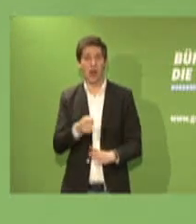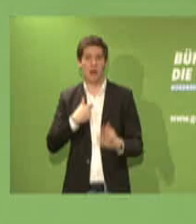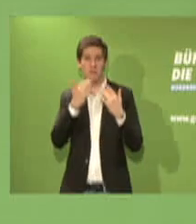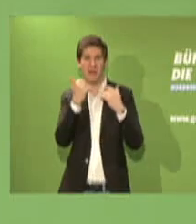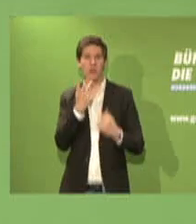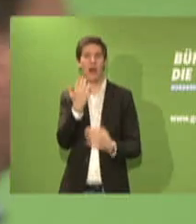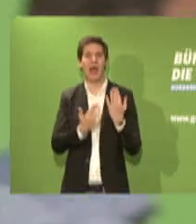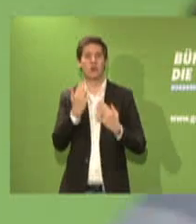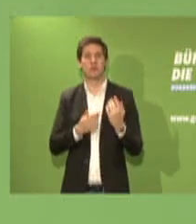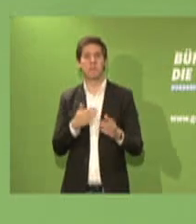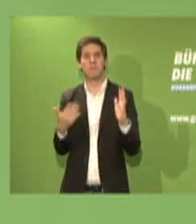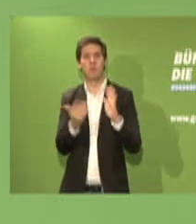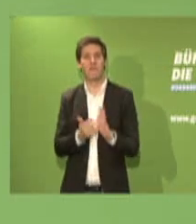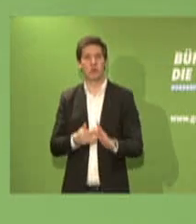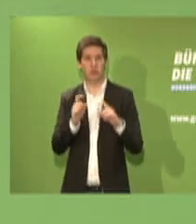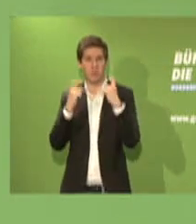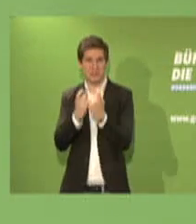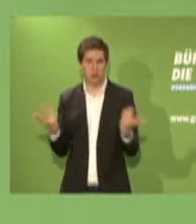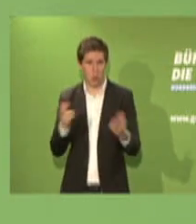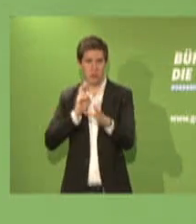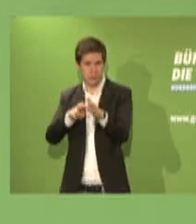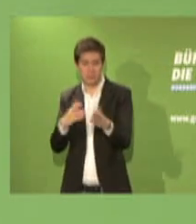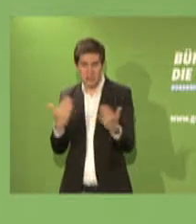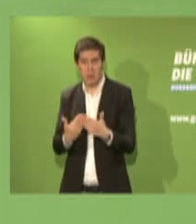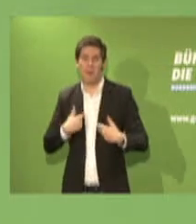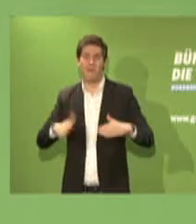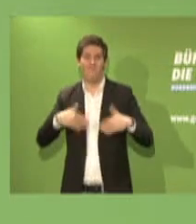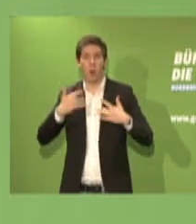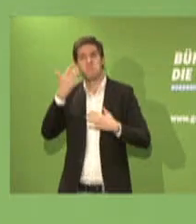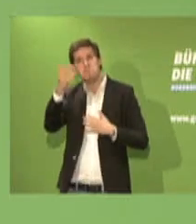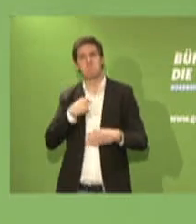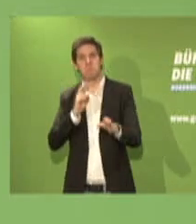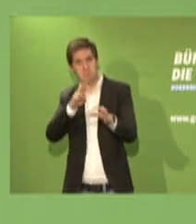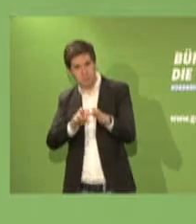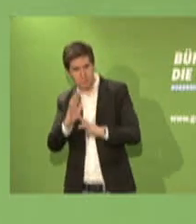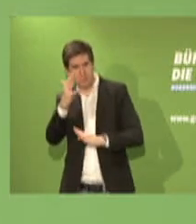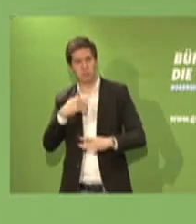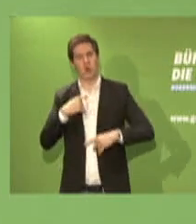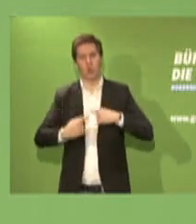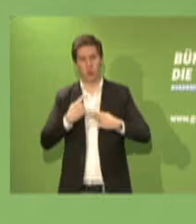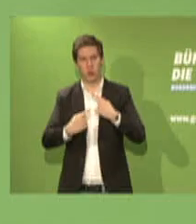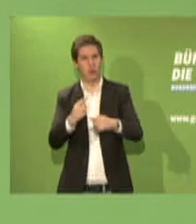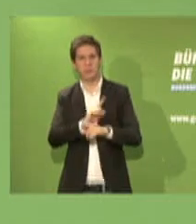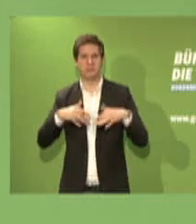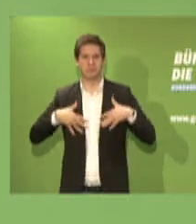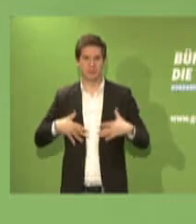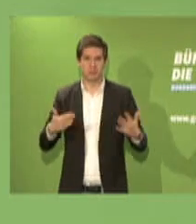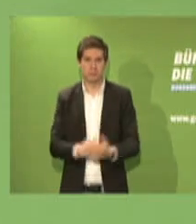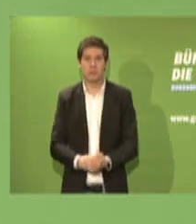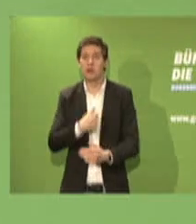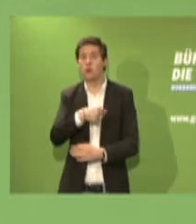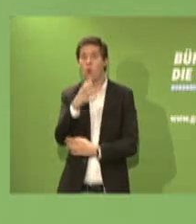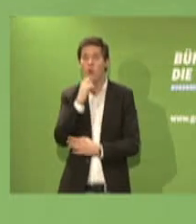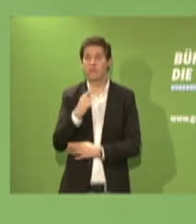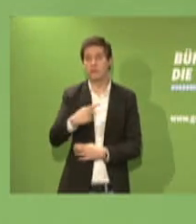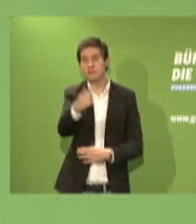und freue mich darauf, mich in dieser Aufgabe einarbeiten zu dürfen. Ich hoffe, dass mich das Team dabei unterstützen